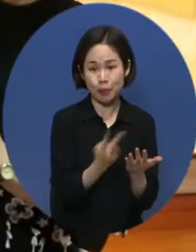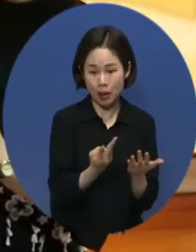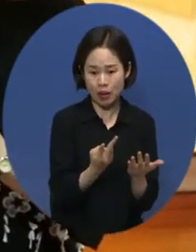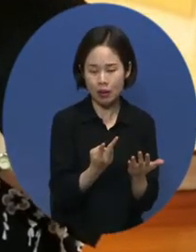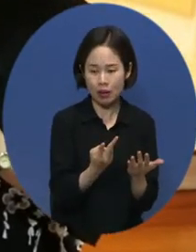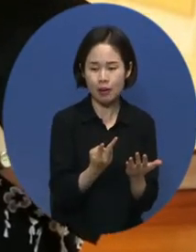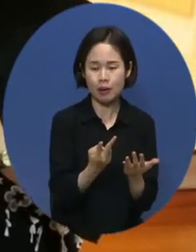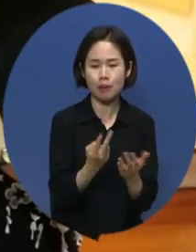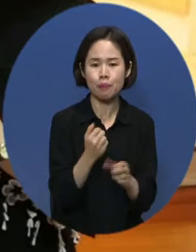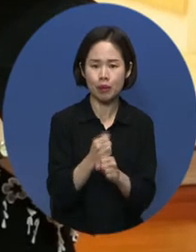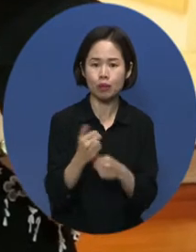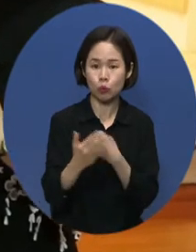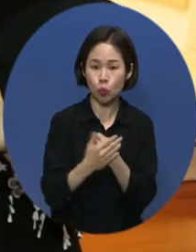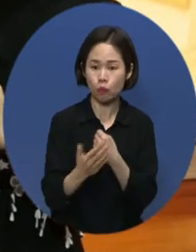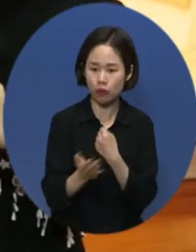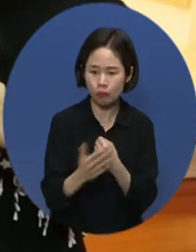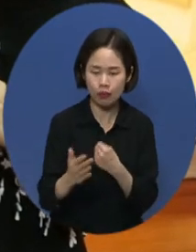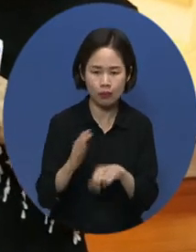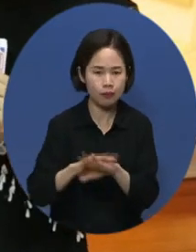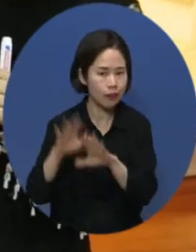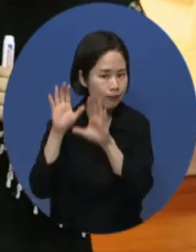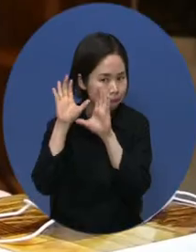않는데요. 또?